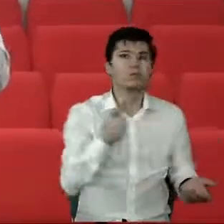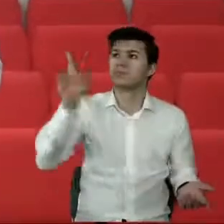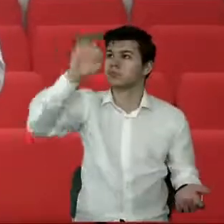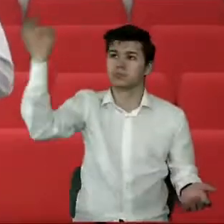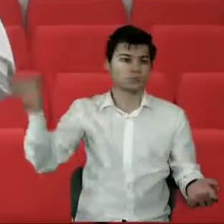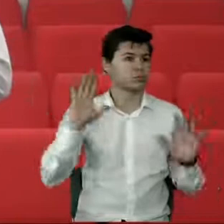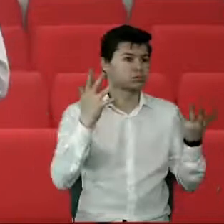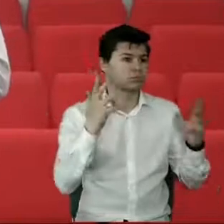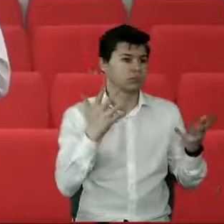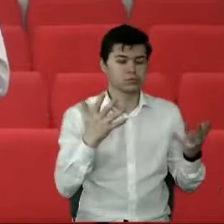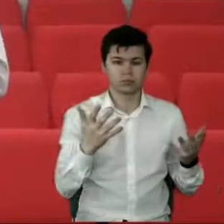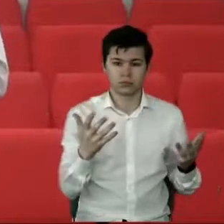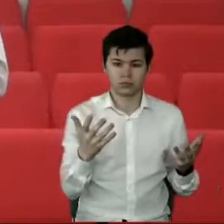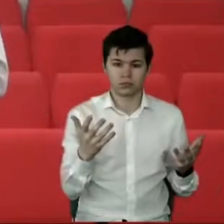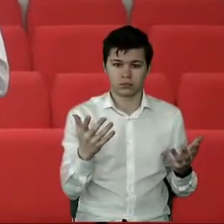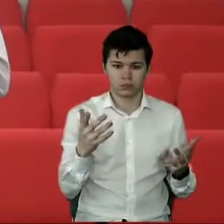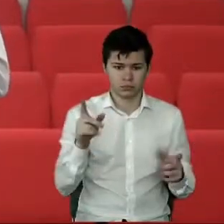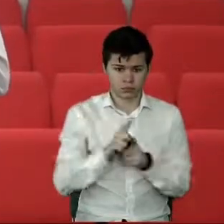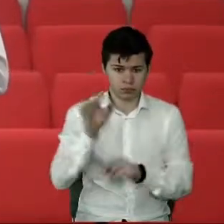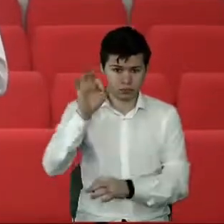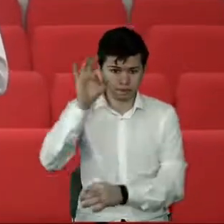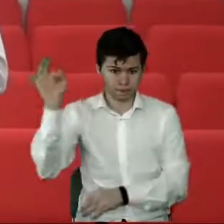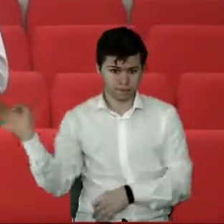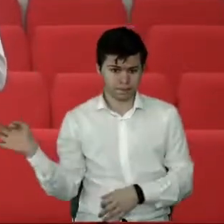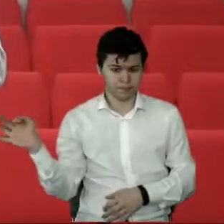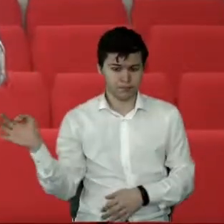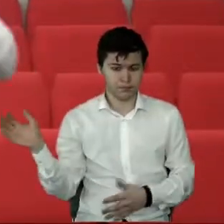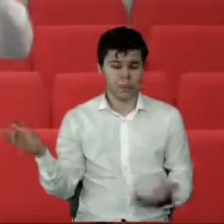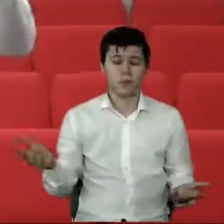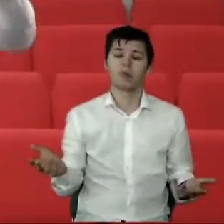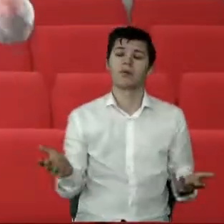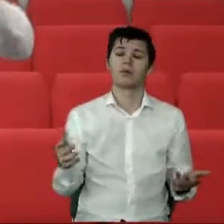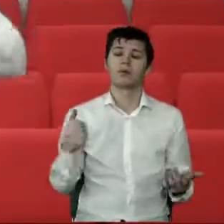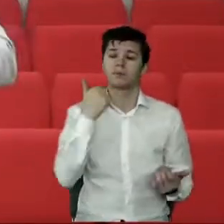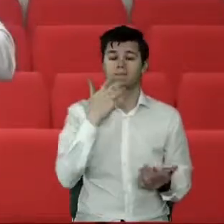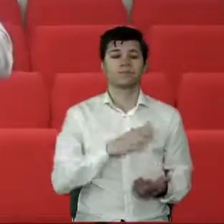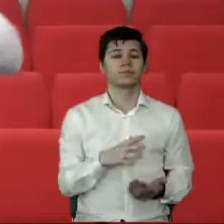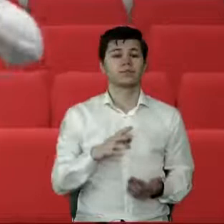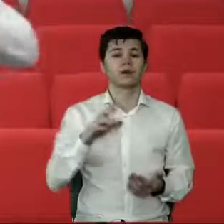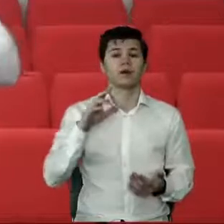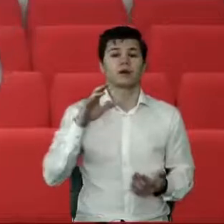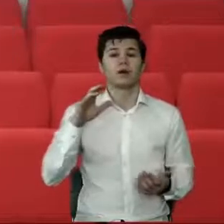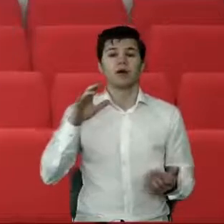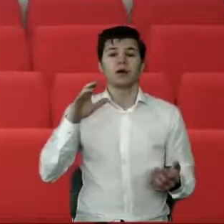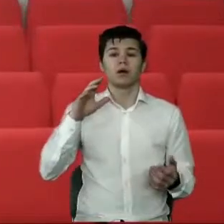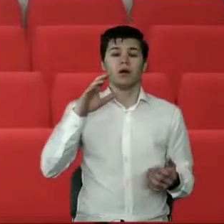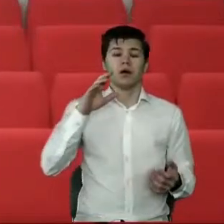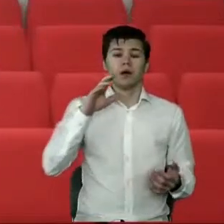Еще есть пример Ильи и Елисея. Когда перед ними они взмахнули милостью, расступился